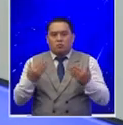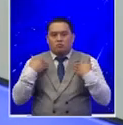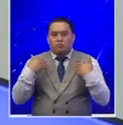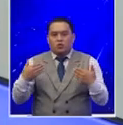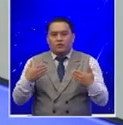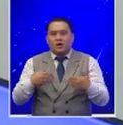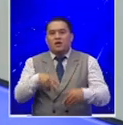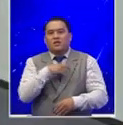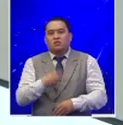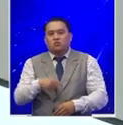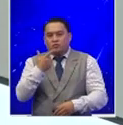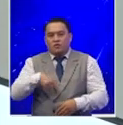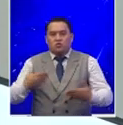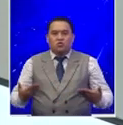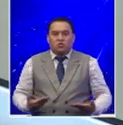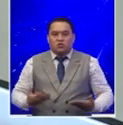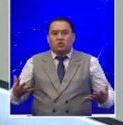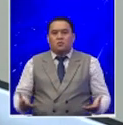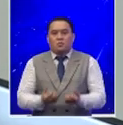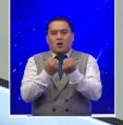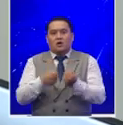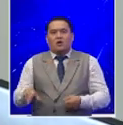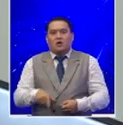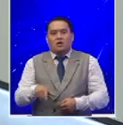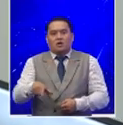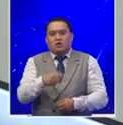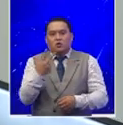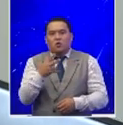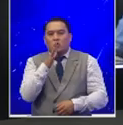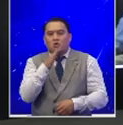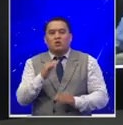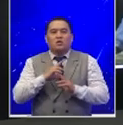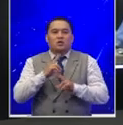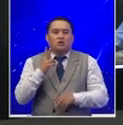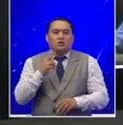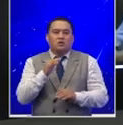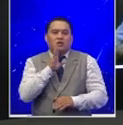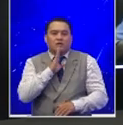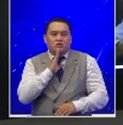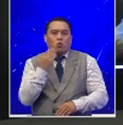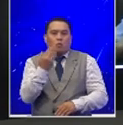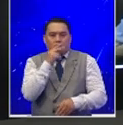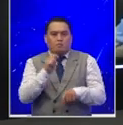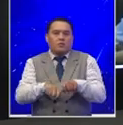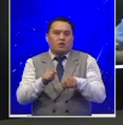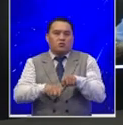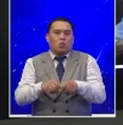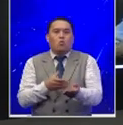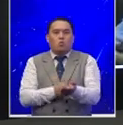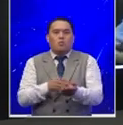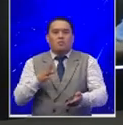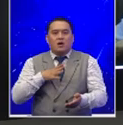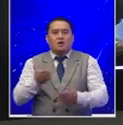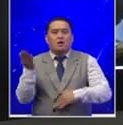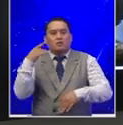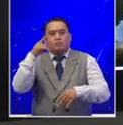подвиг. Рискуя собственной жизнью, спас тонущую в реке Чажа 3-летнюю девочку. Даурен сразу проверил пульс малышки, уже